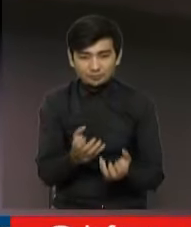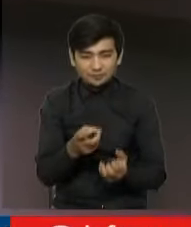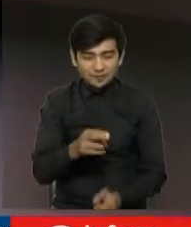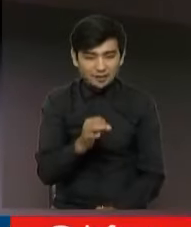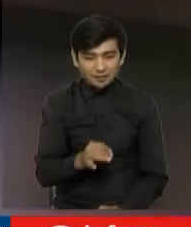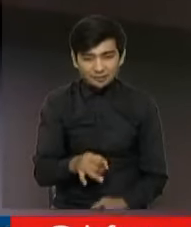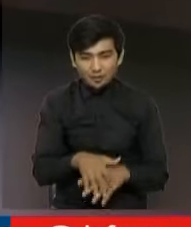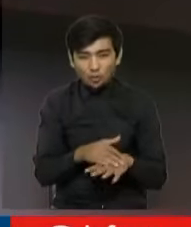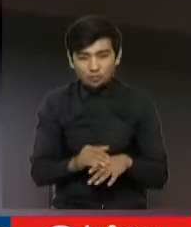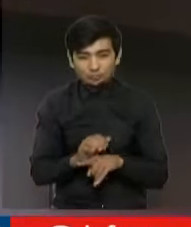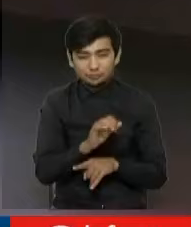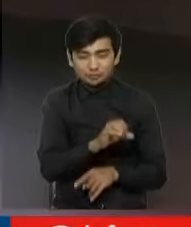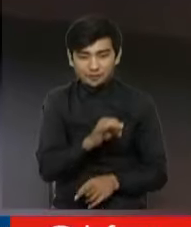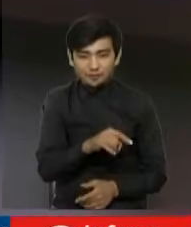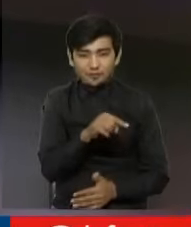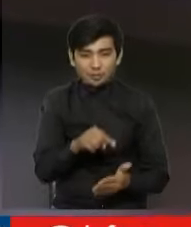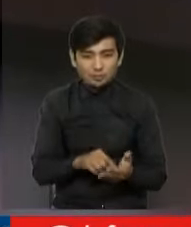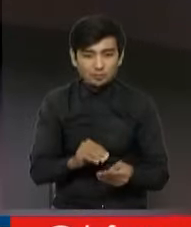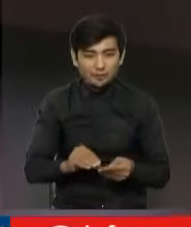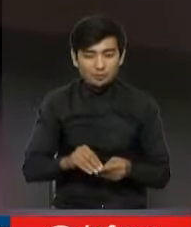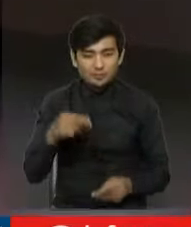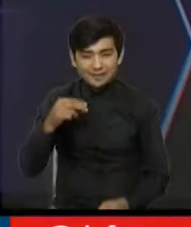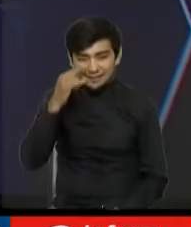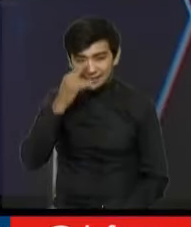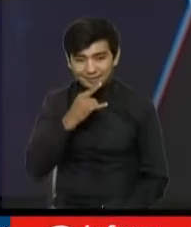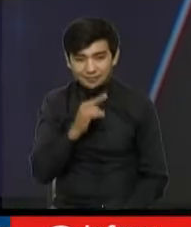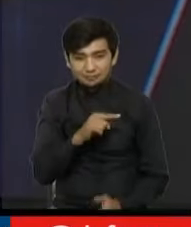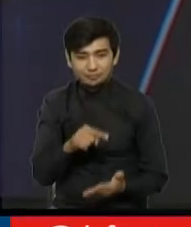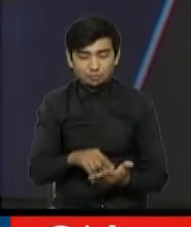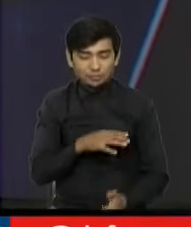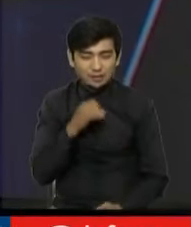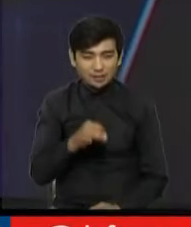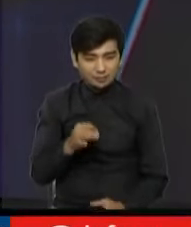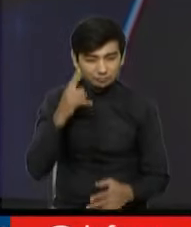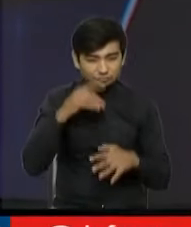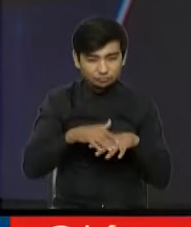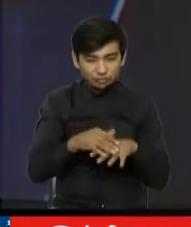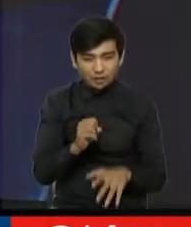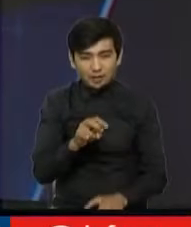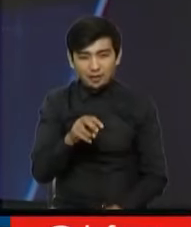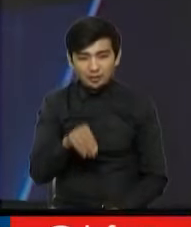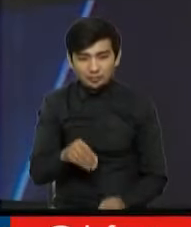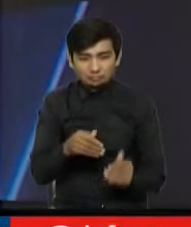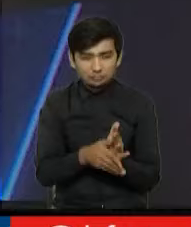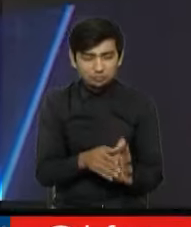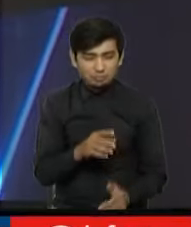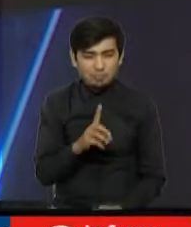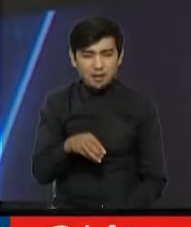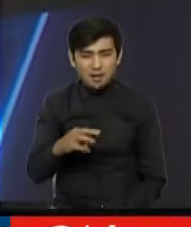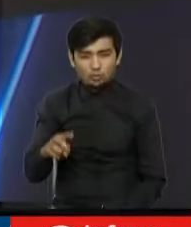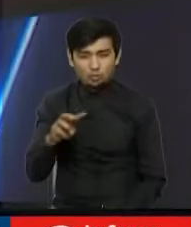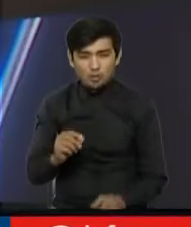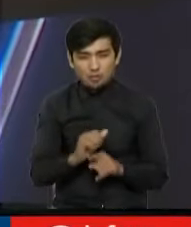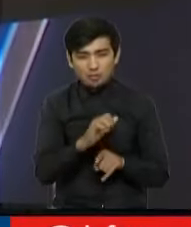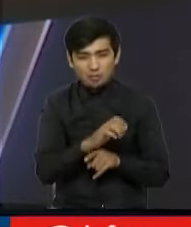послании народу этот вопрос вновь поднял президент Казахстана. По подсчетам аналитиков, речь может идти о миллиардах долларов. Эти